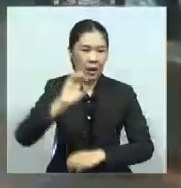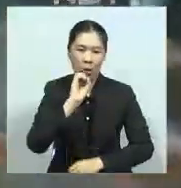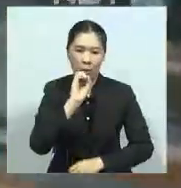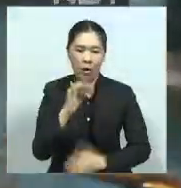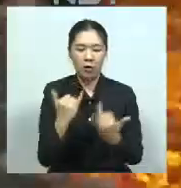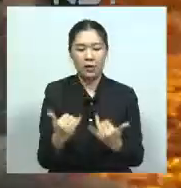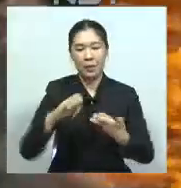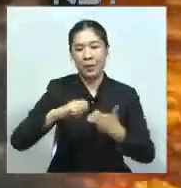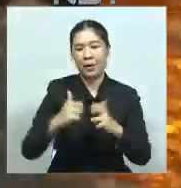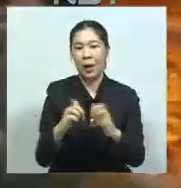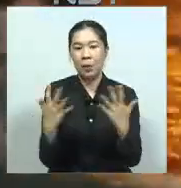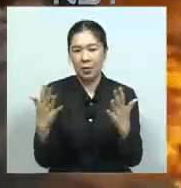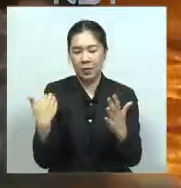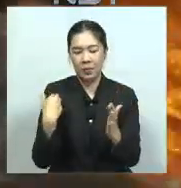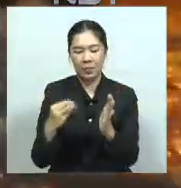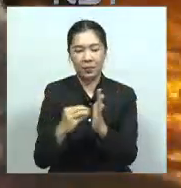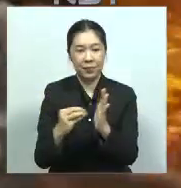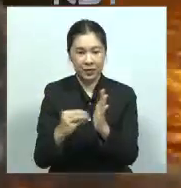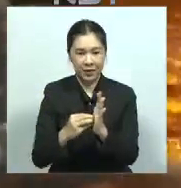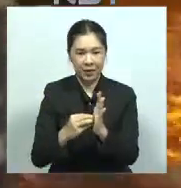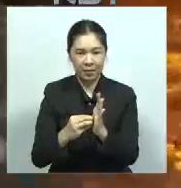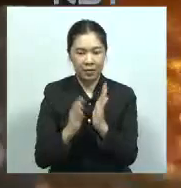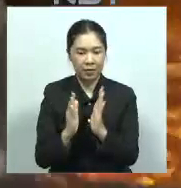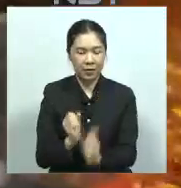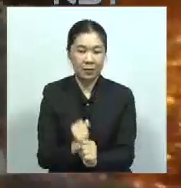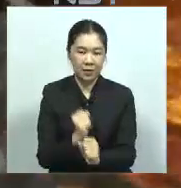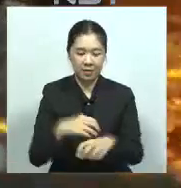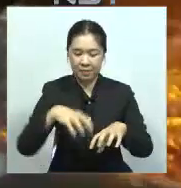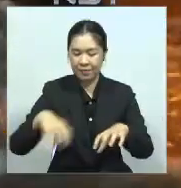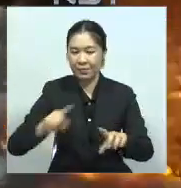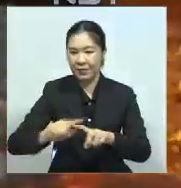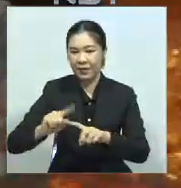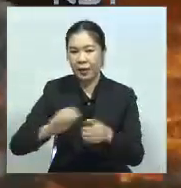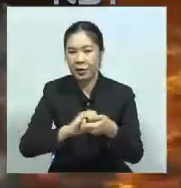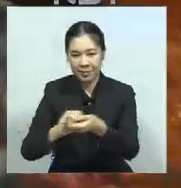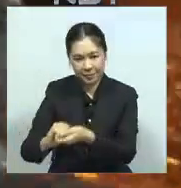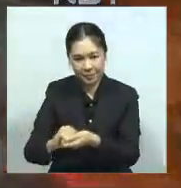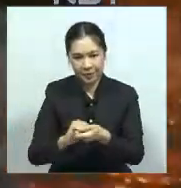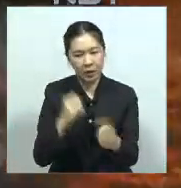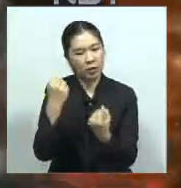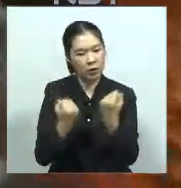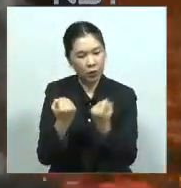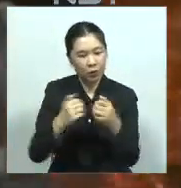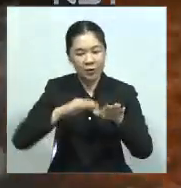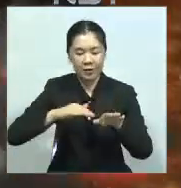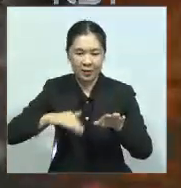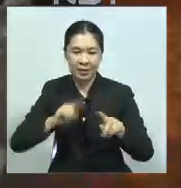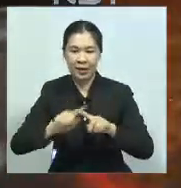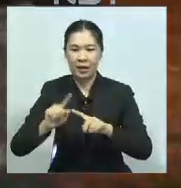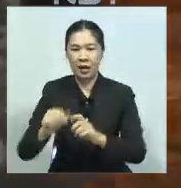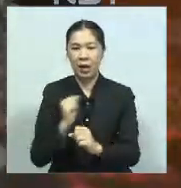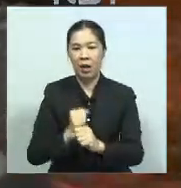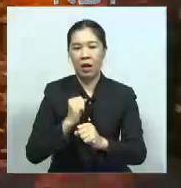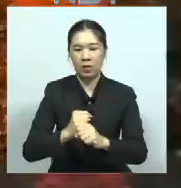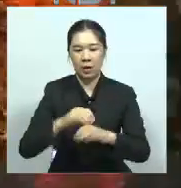กครองได้ประสานงานกับกรุงเทพมหานครตลอดเวลาทั้งเรื่องการระบายน้ำและการจราจรขณะเดียวกันยังคงดำเนินการสร้างอุโม